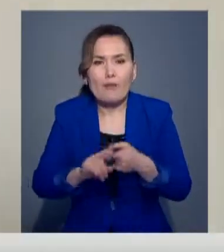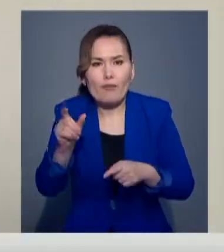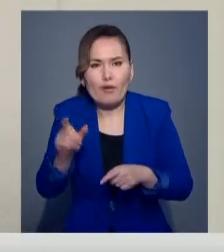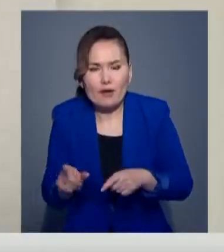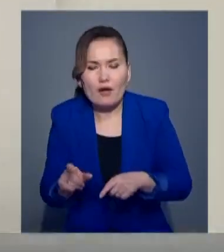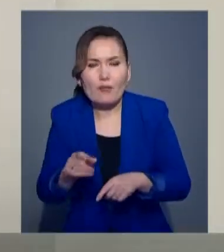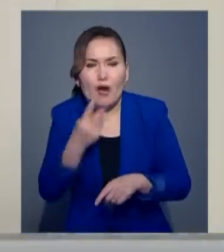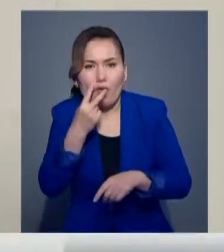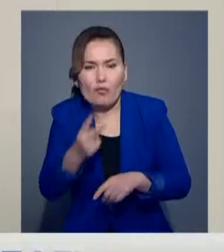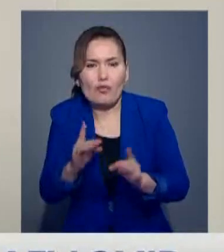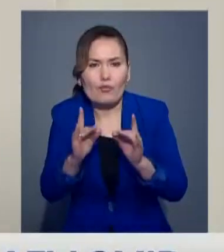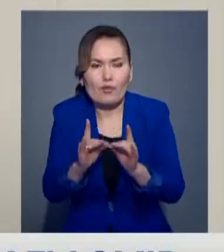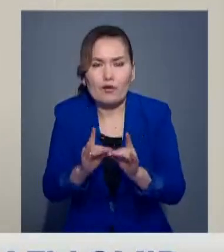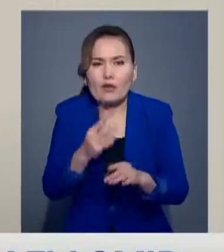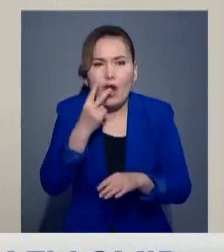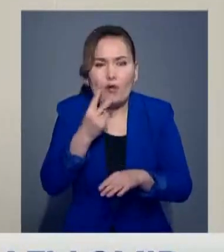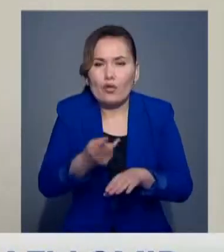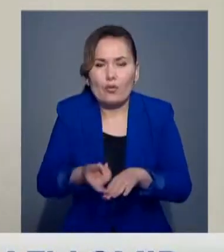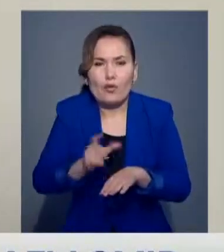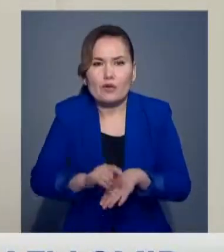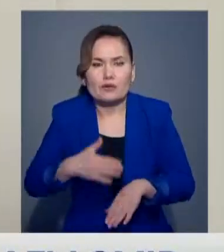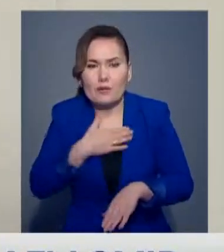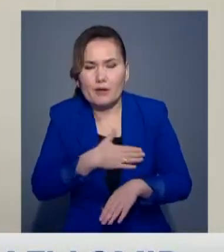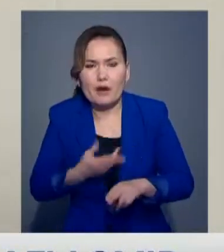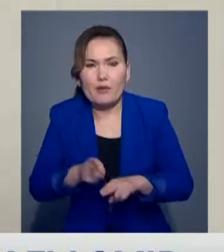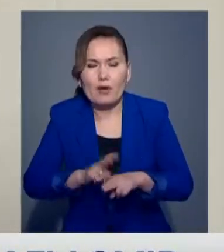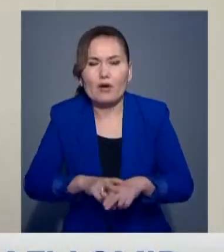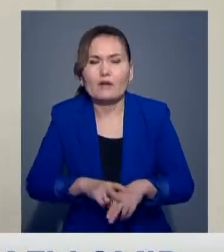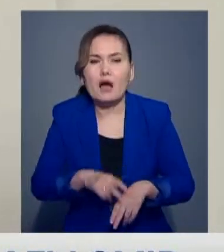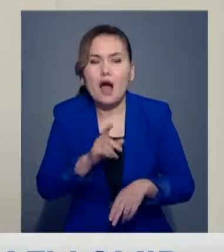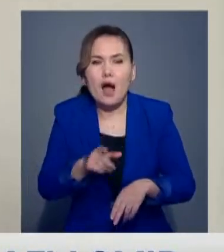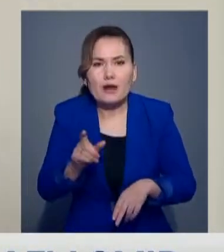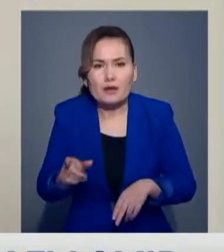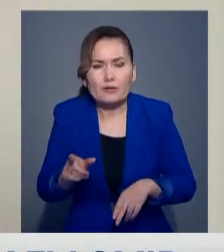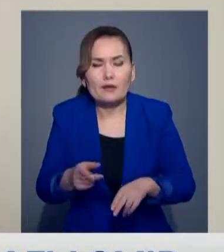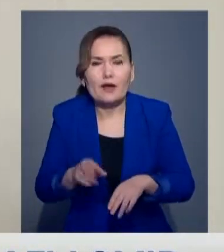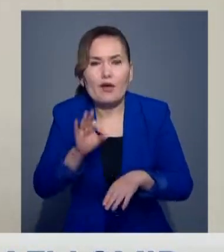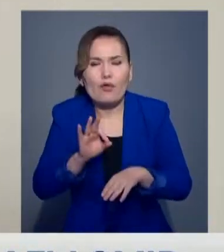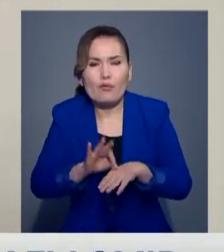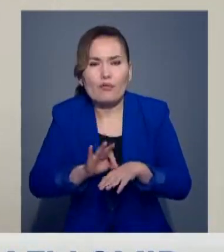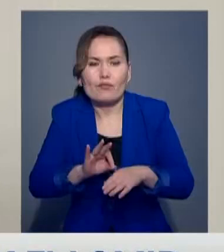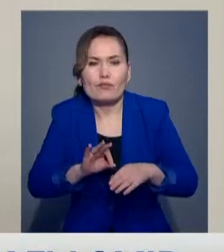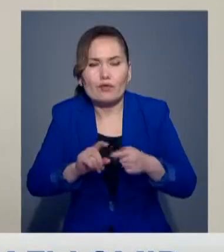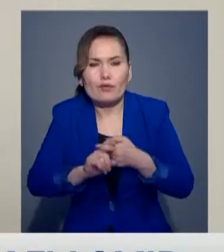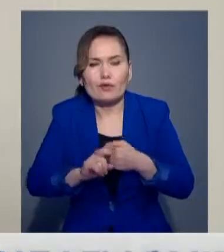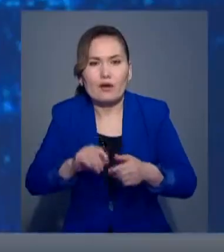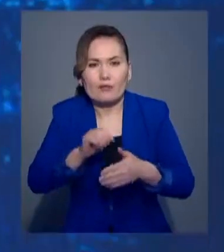қиын. Жағдайы мүшкіл науқастың өз туған туысымен телефон арқылы қоштасып жатқанын көруде жаныңа батады.